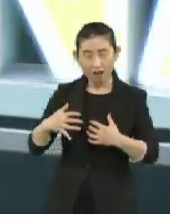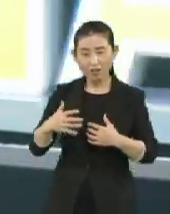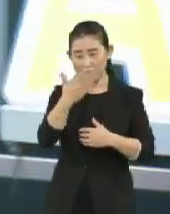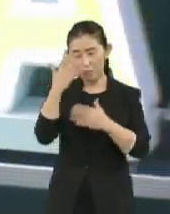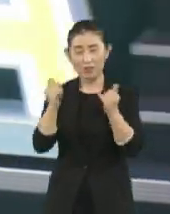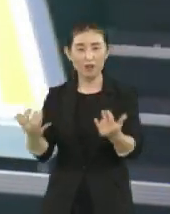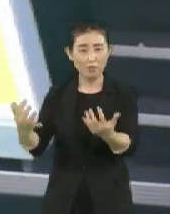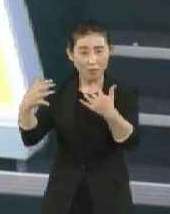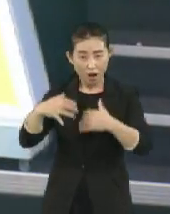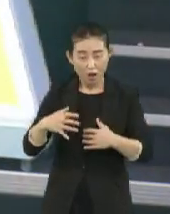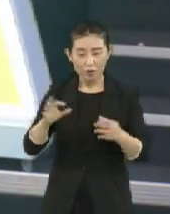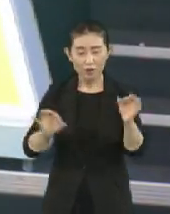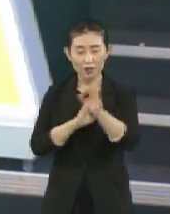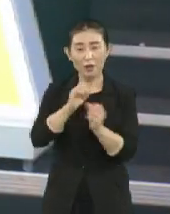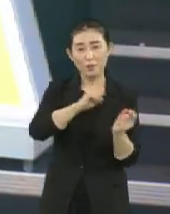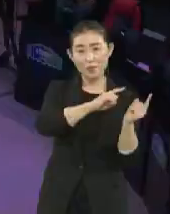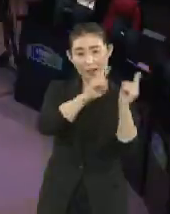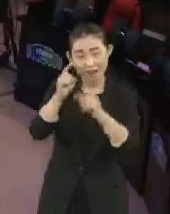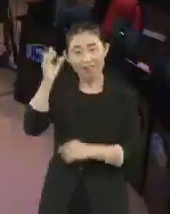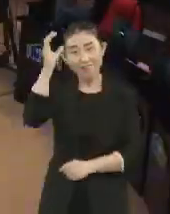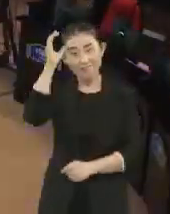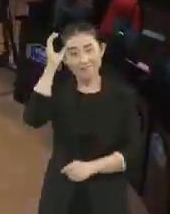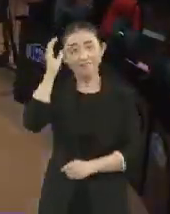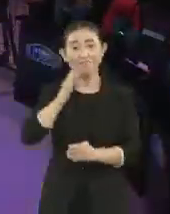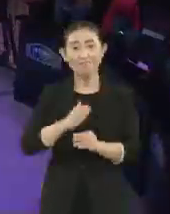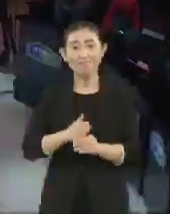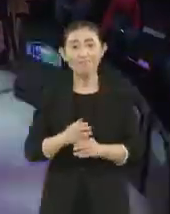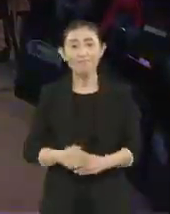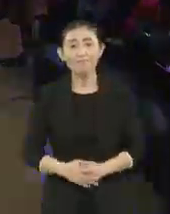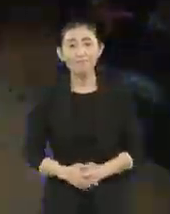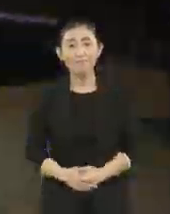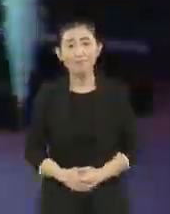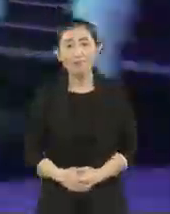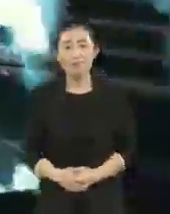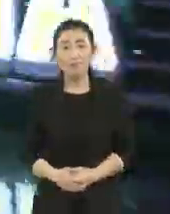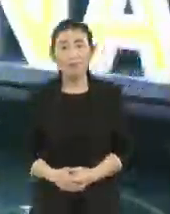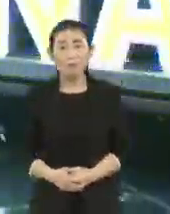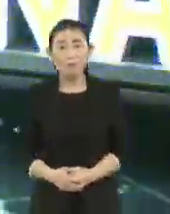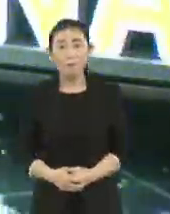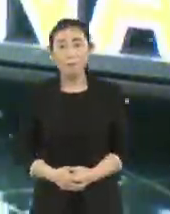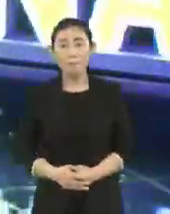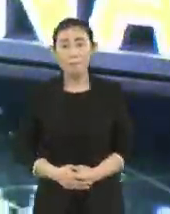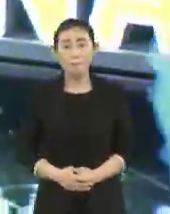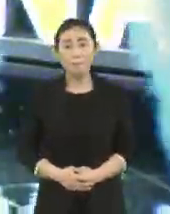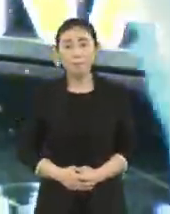젊은이들도 찾아오는 도시로 거듭날 수 있을지 주목됩니다. TJB 장석영입니다.